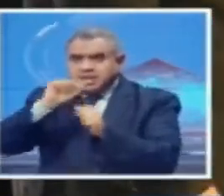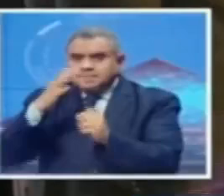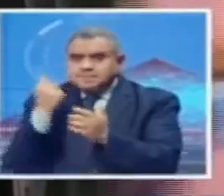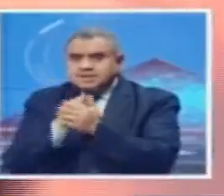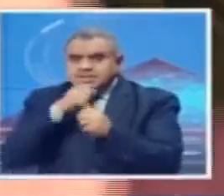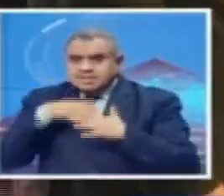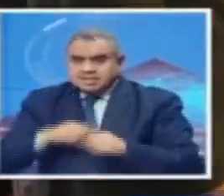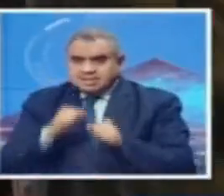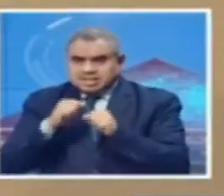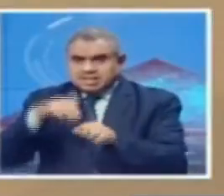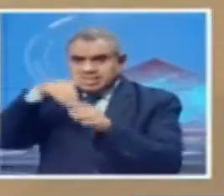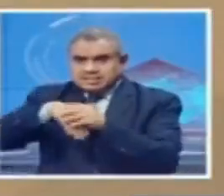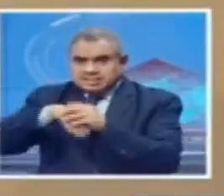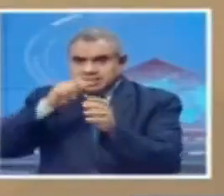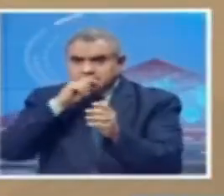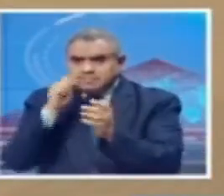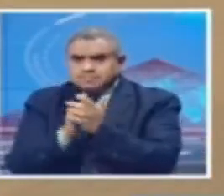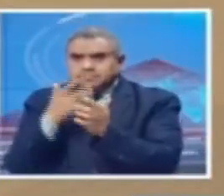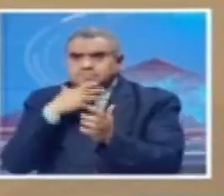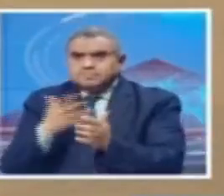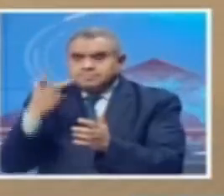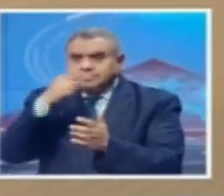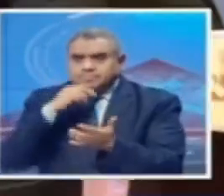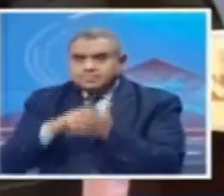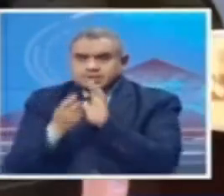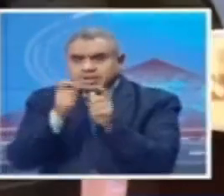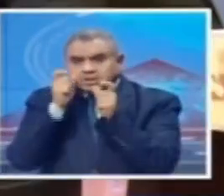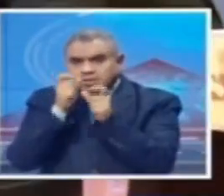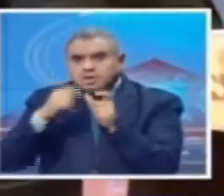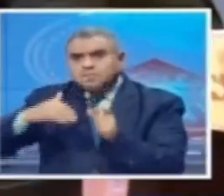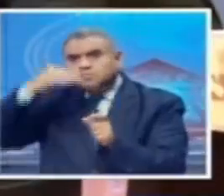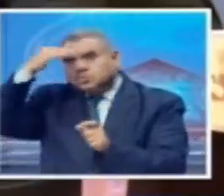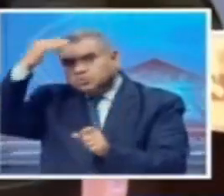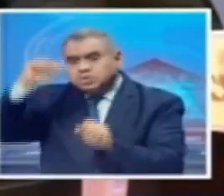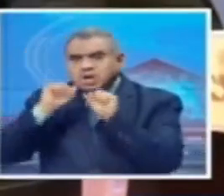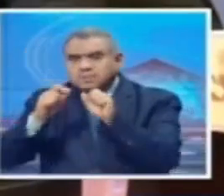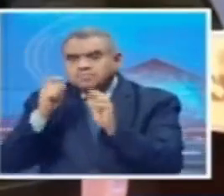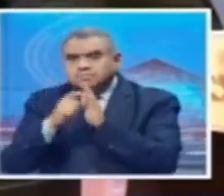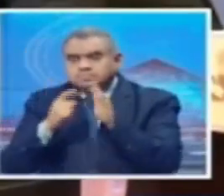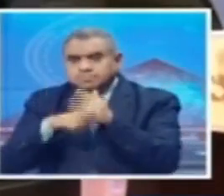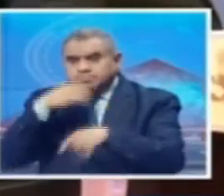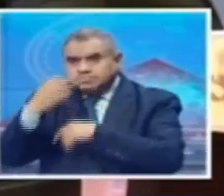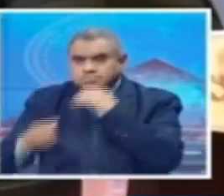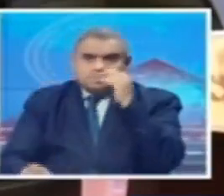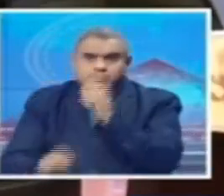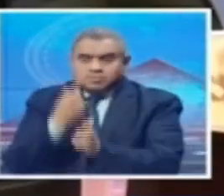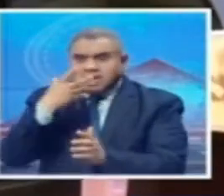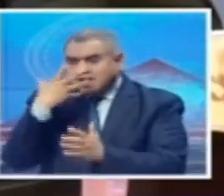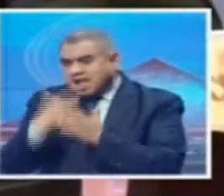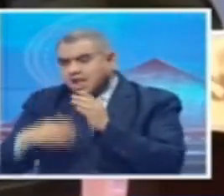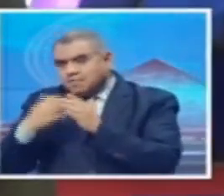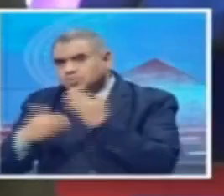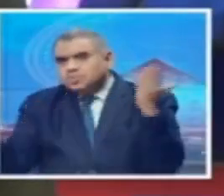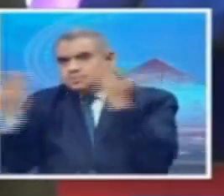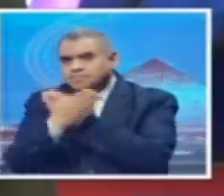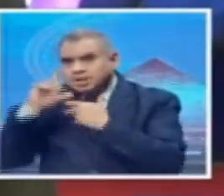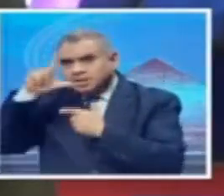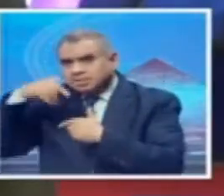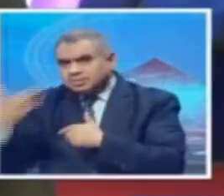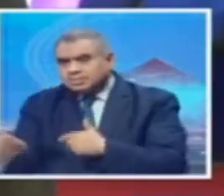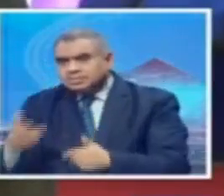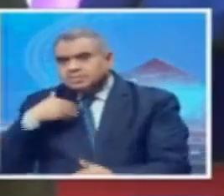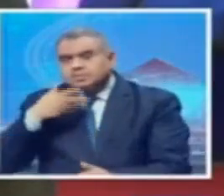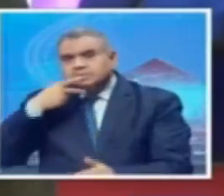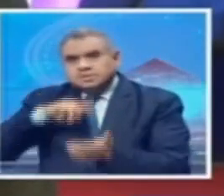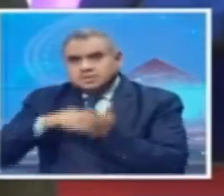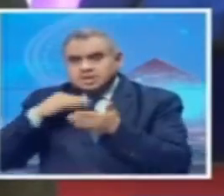أن تلك الوثيقة بمثابة حصن أمان لهم بعد أن ظلوا لعقود طويلة في طي النسيان. يعني